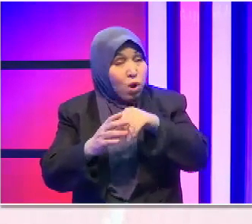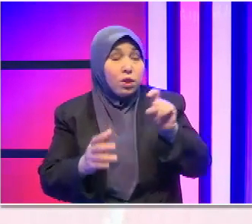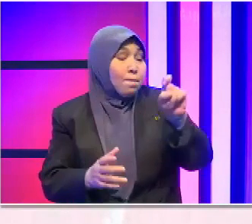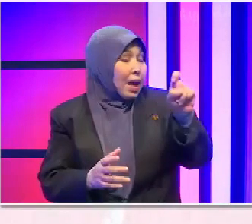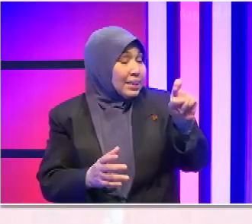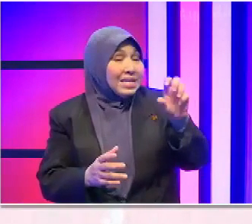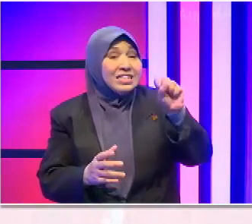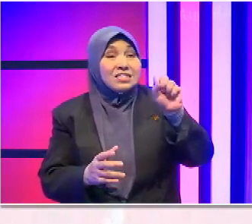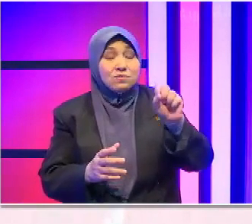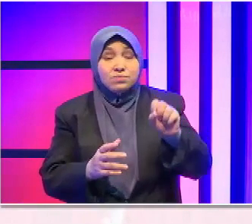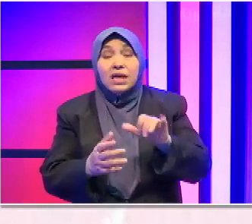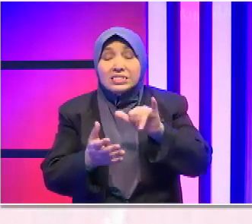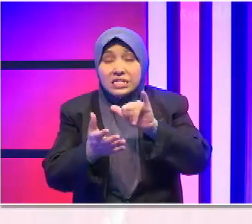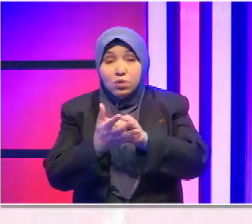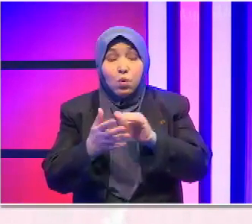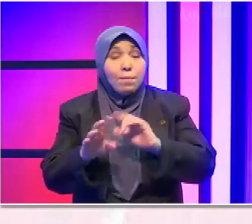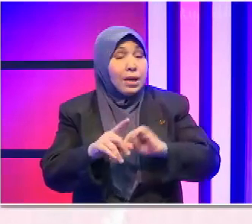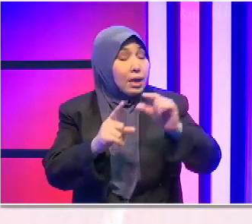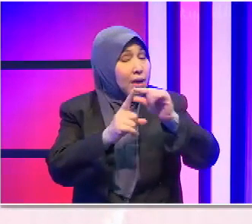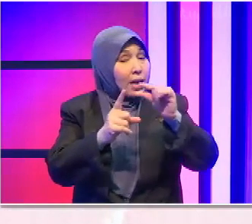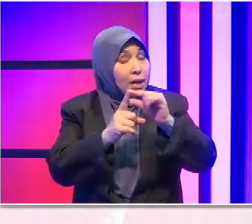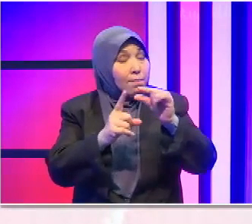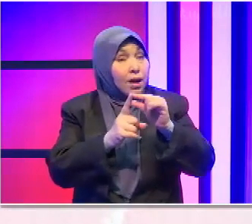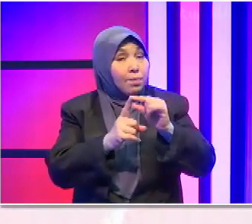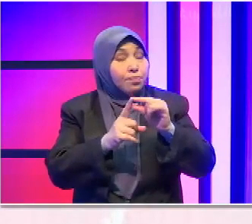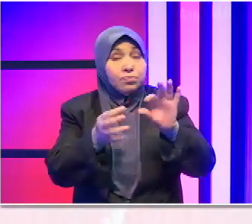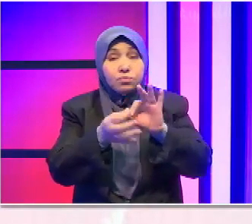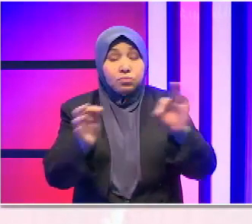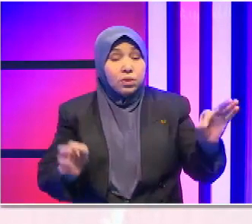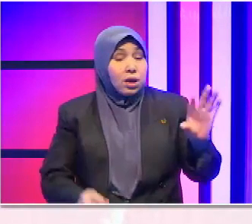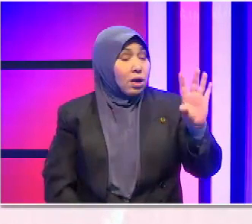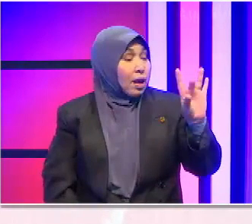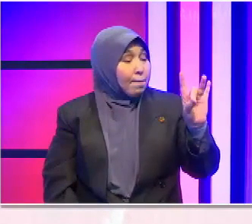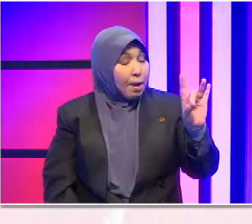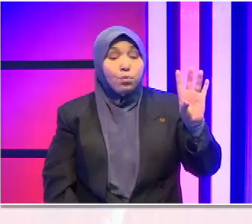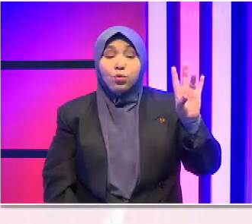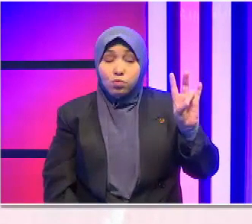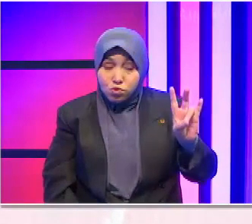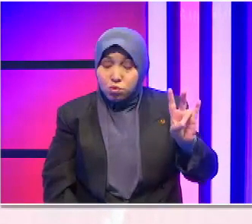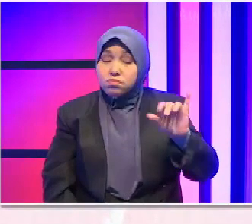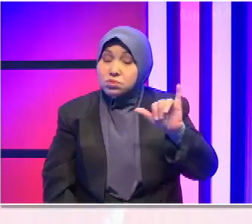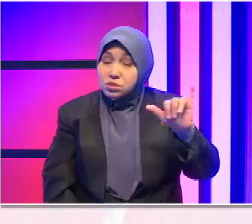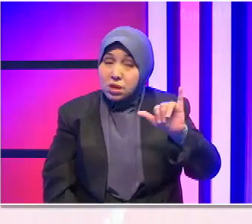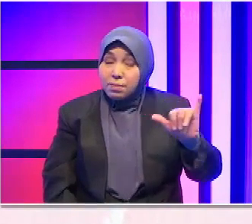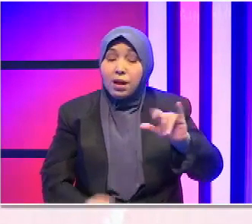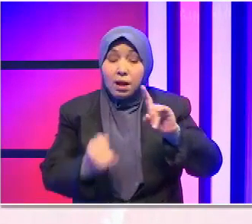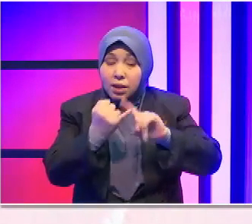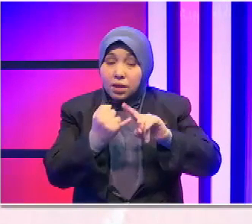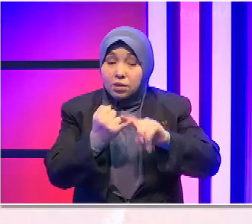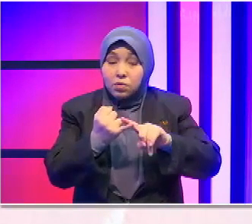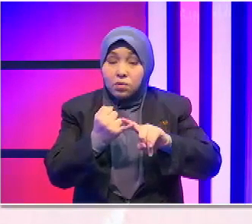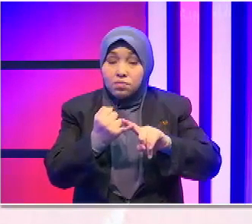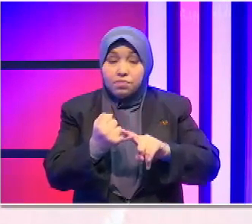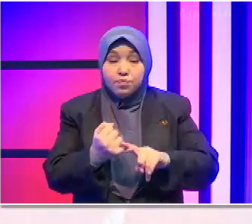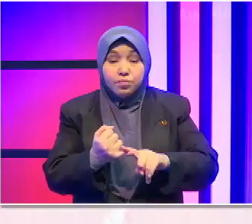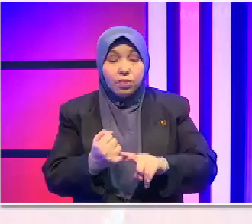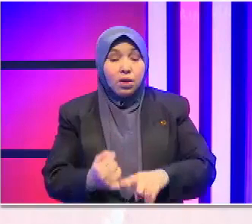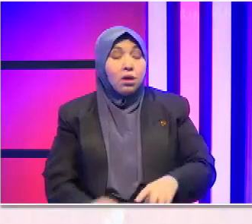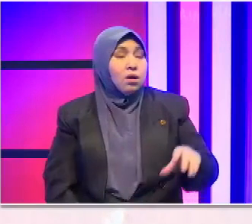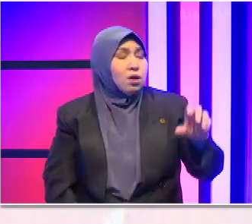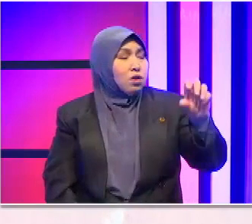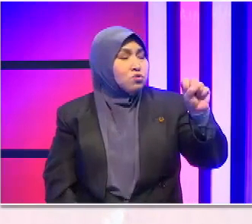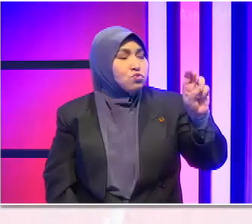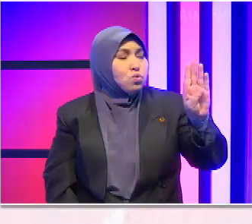Kemudian pada kalimah Ajax yang ke-87 juga akhir pekan Hai